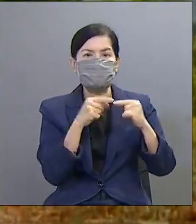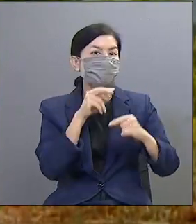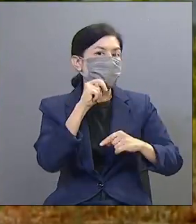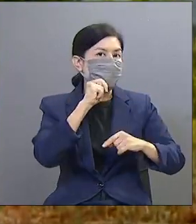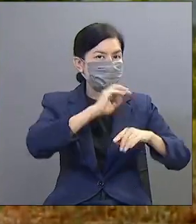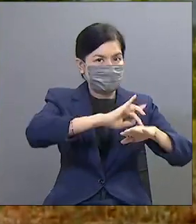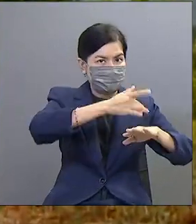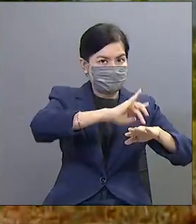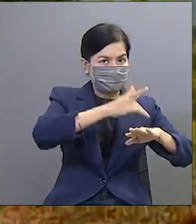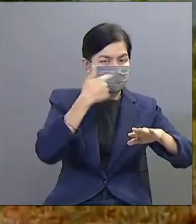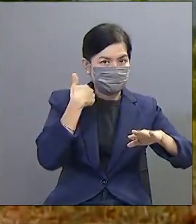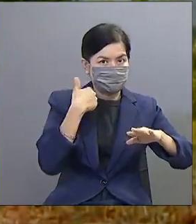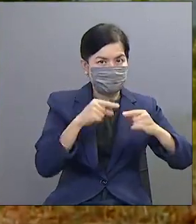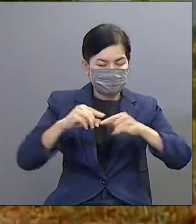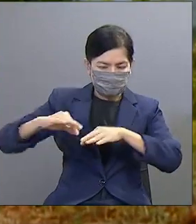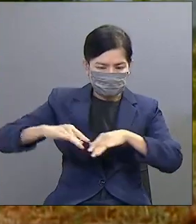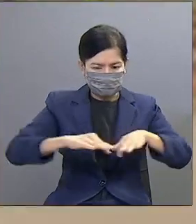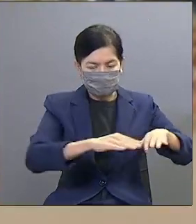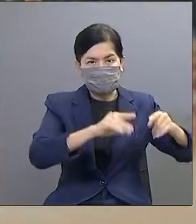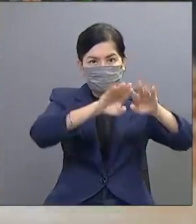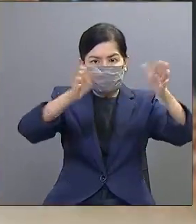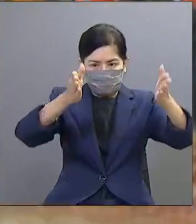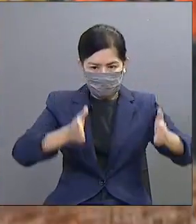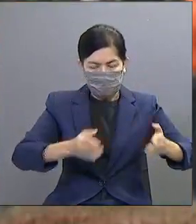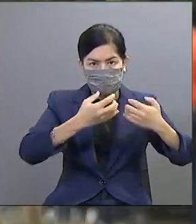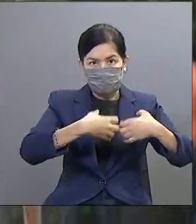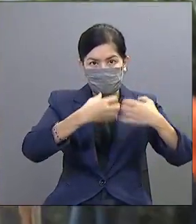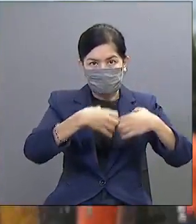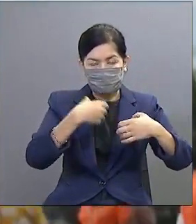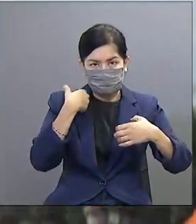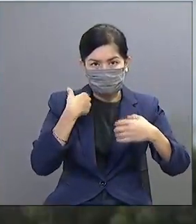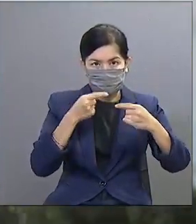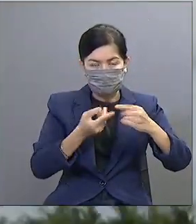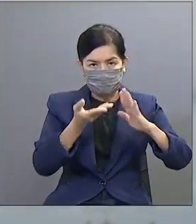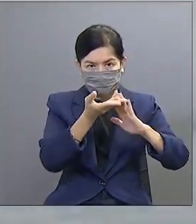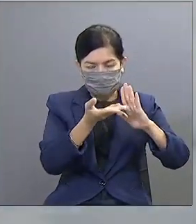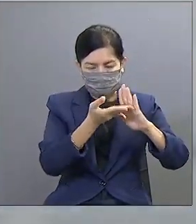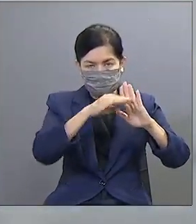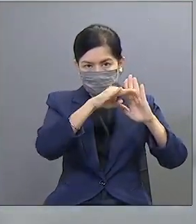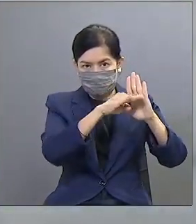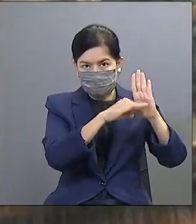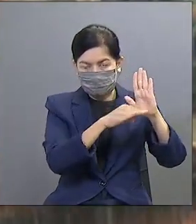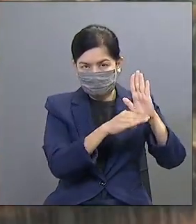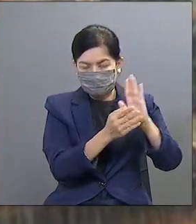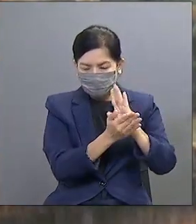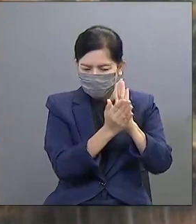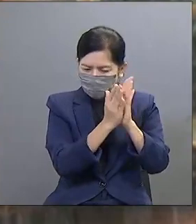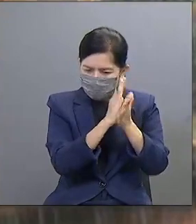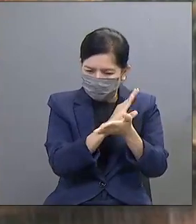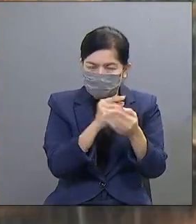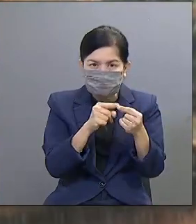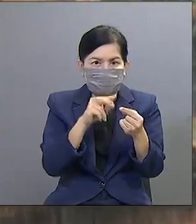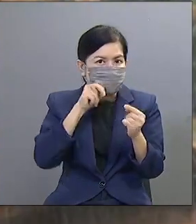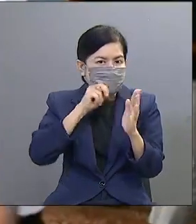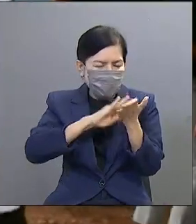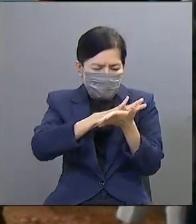่านี้ ไหเข้ามาในเครื่องมีกรองสนิม กรองเหล็ แล้วก็แงกานีสทั้งหมดทั้งสิ้นนี้ก็จะได้น้ำคณภาพดีที่ส